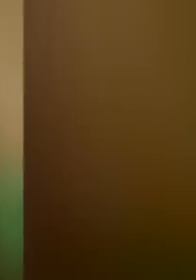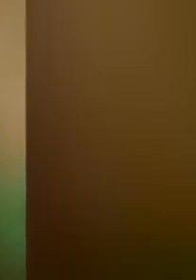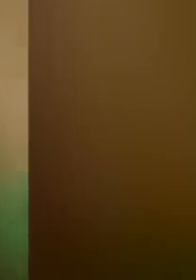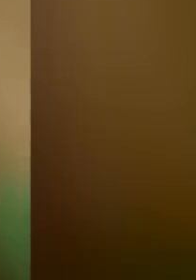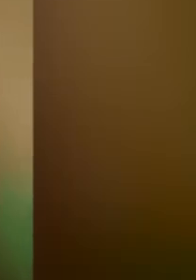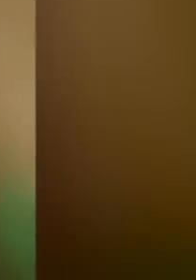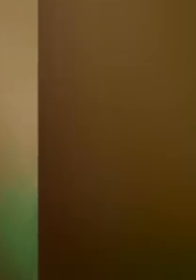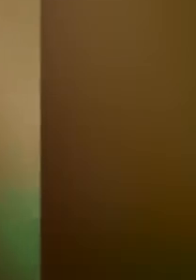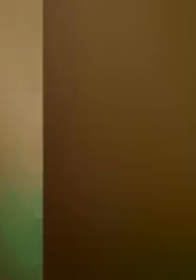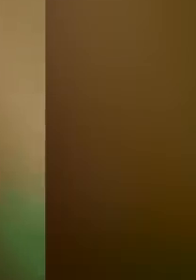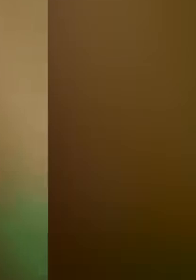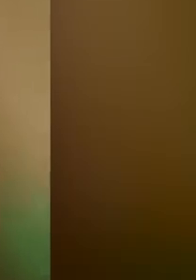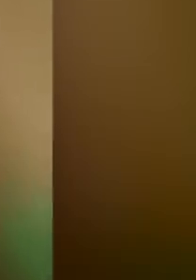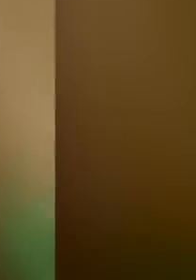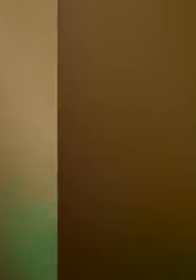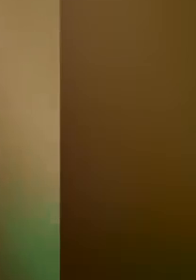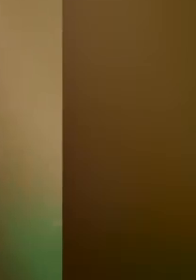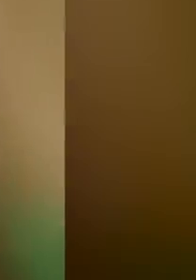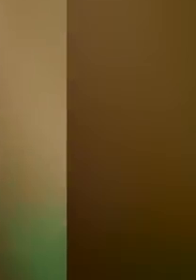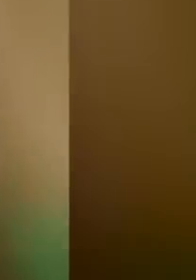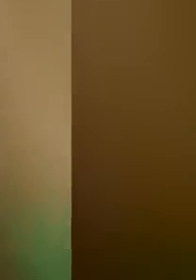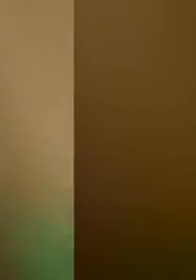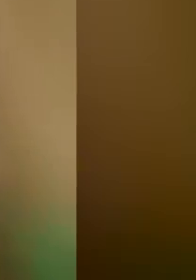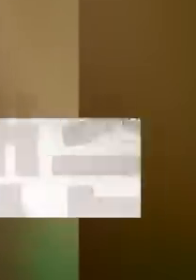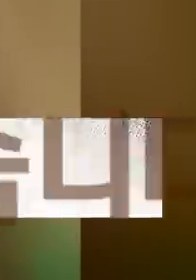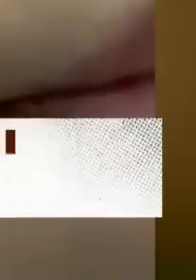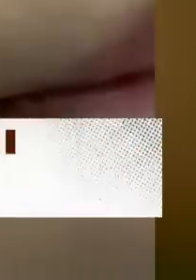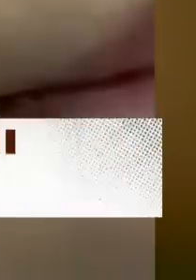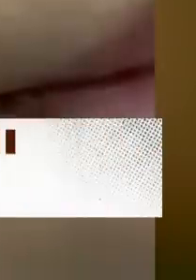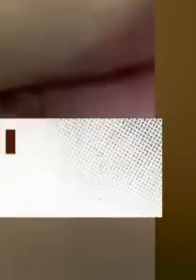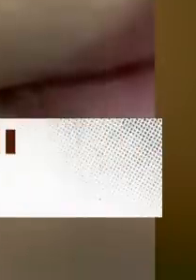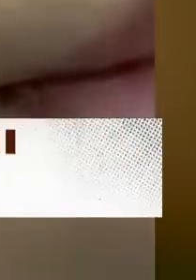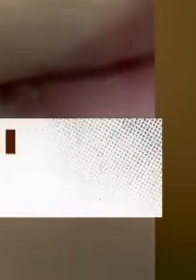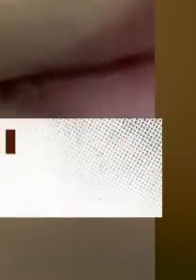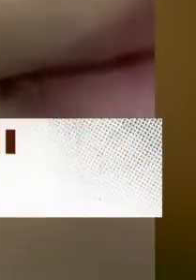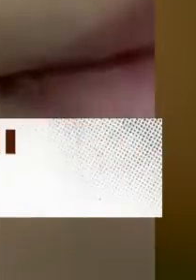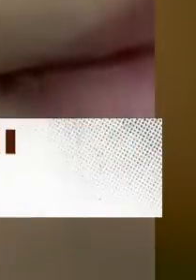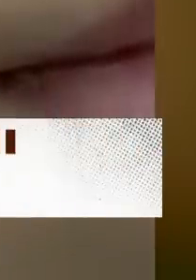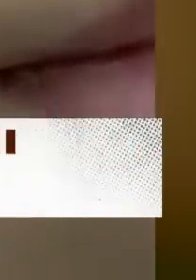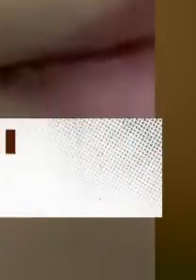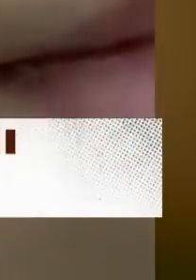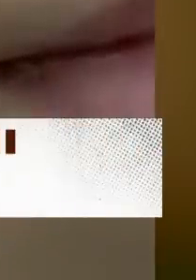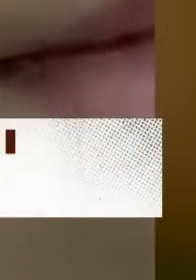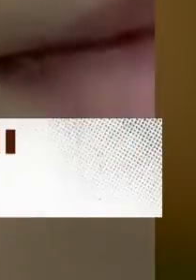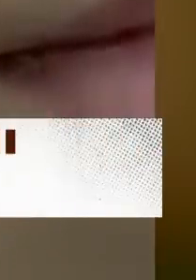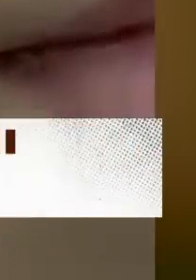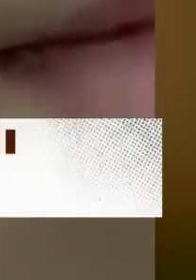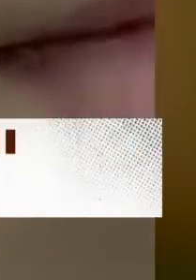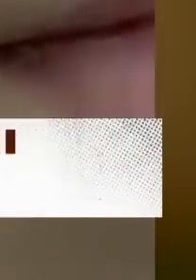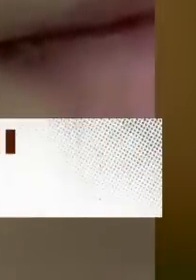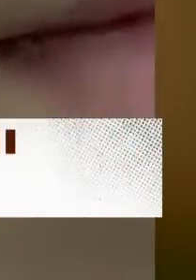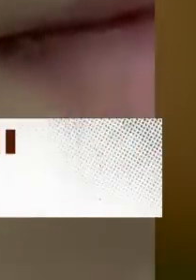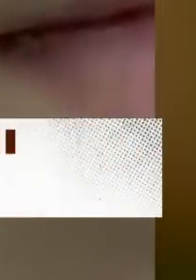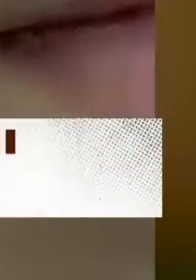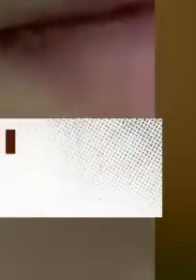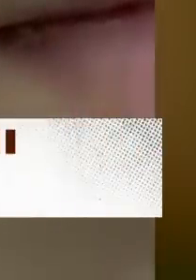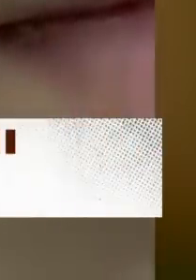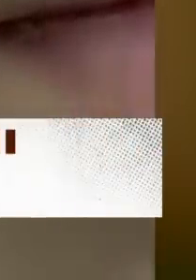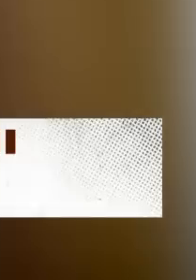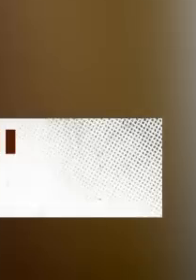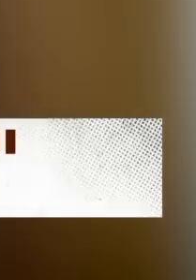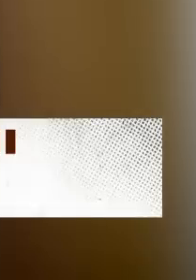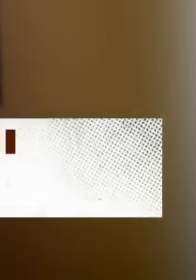오늘의 사건 반장입니다 대전에서 20대 초반의 여성이 일면식도 없는 사람들에게 무차별 폭행을 당했다는 주장이